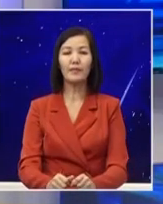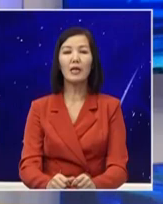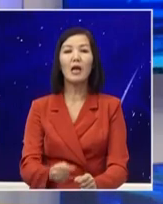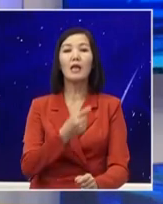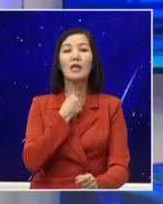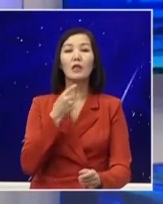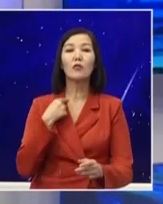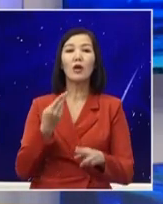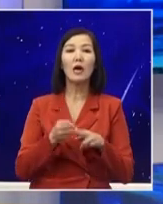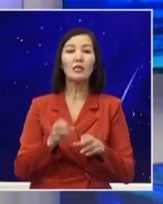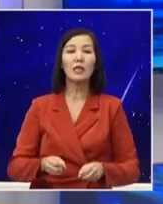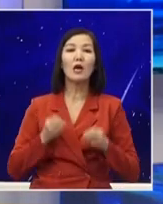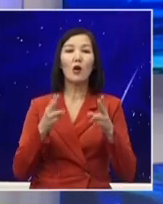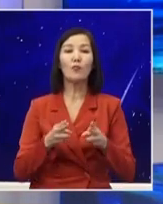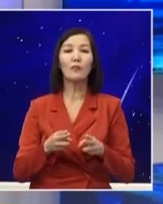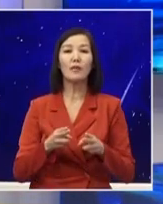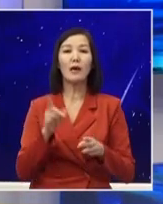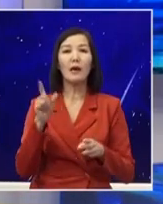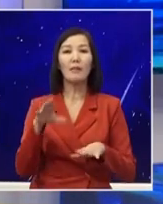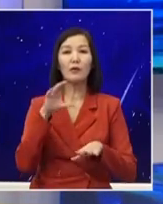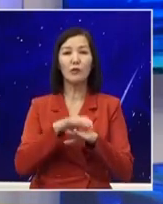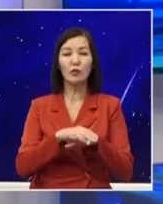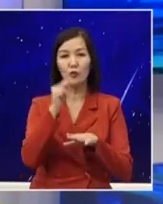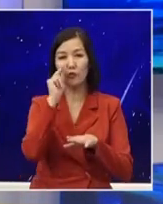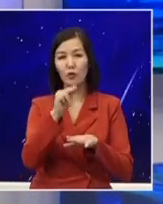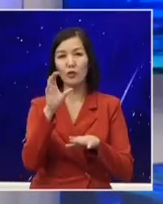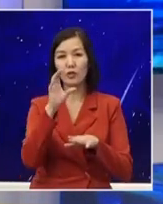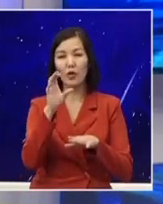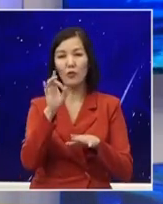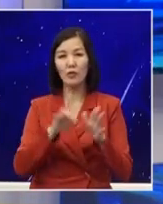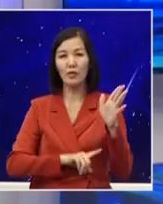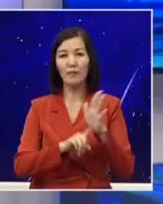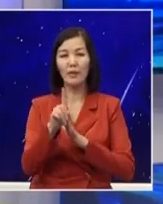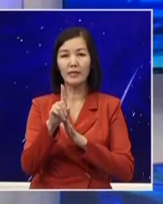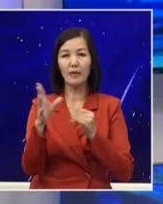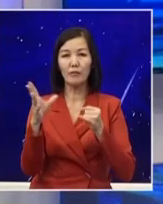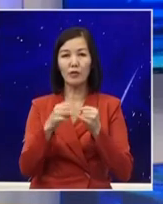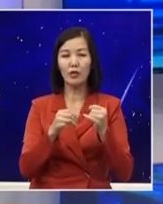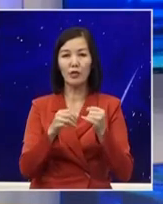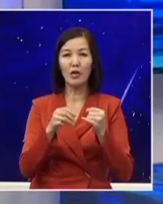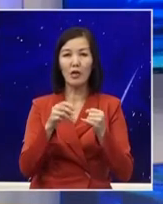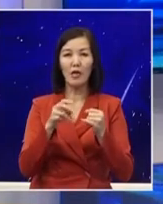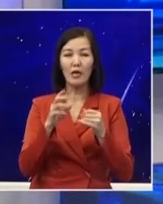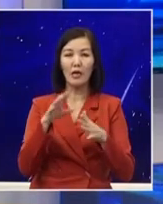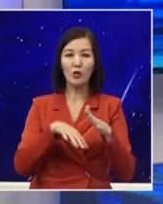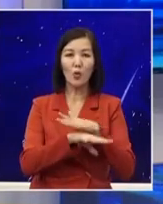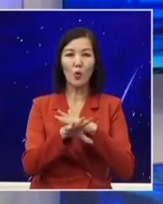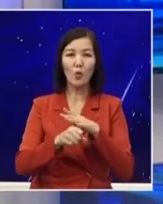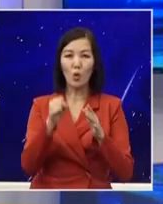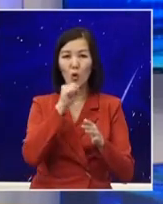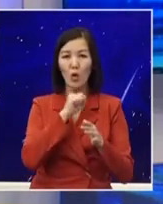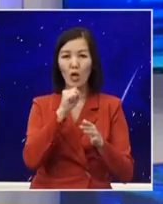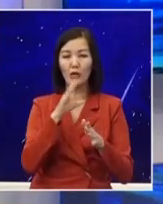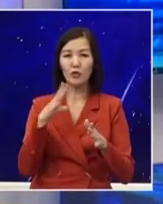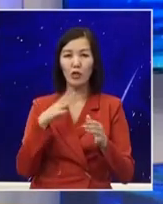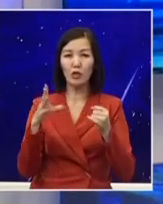Талдықорғанда аса қауіпті қылмыскер ұсталды. Күдікті сәуірден бастап жеке секторларға бірнеше рет ұрлыққа түскен. Ол үй иелерінің